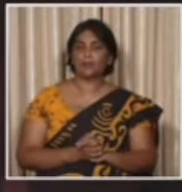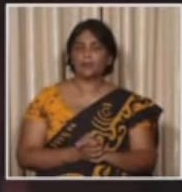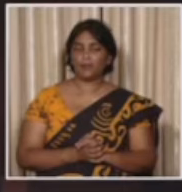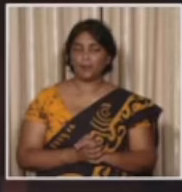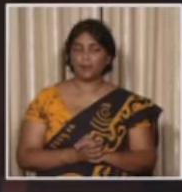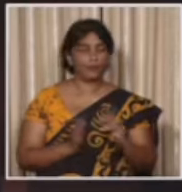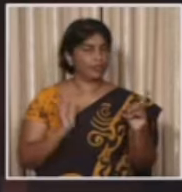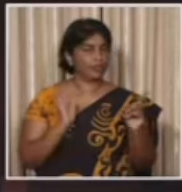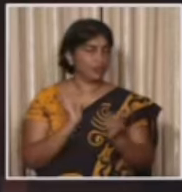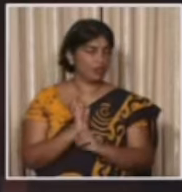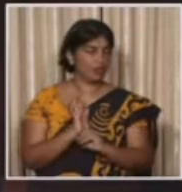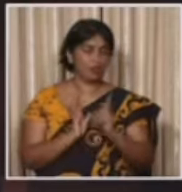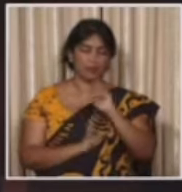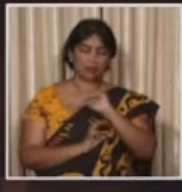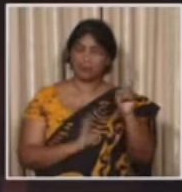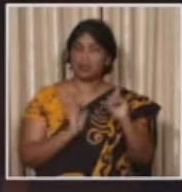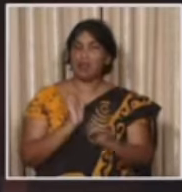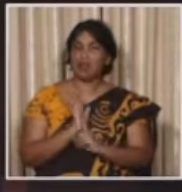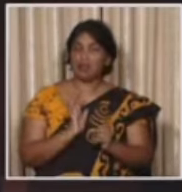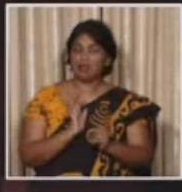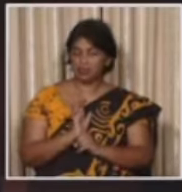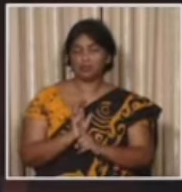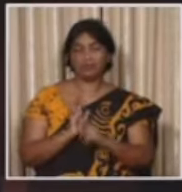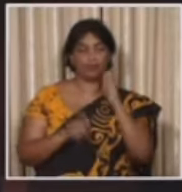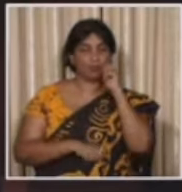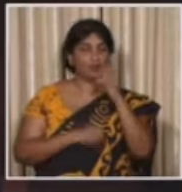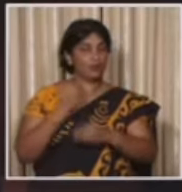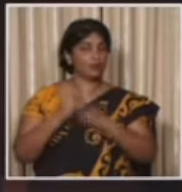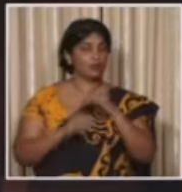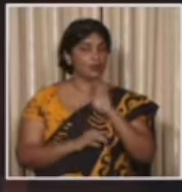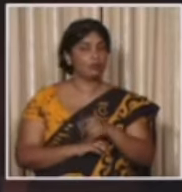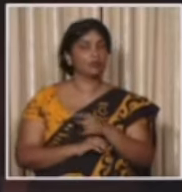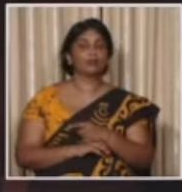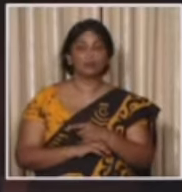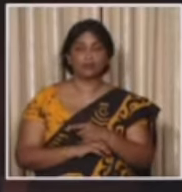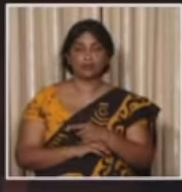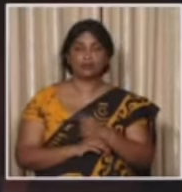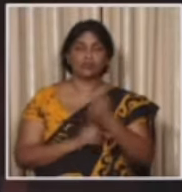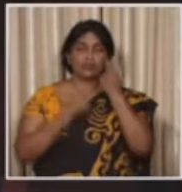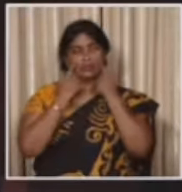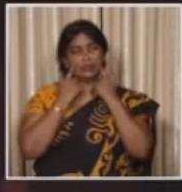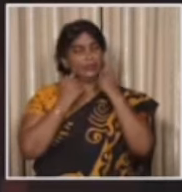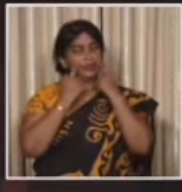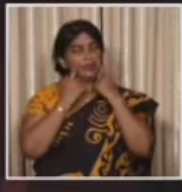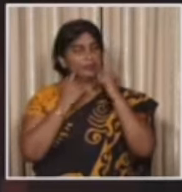දස ලක්ෂ සංඛ්‍යාත ව්‍යවසායකින් හිටියේ හැඬු කඳුලින්.